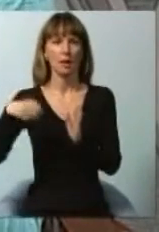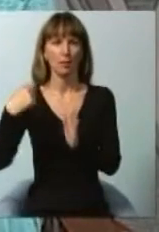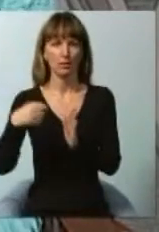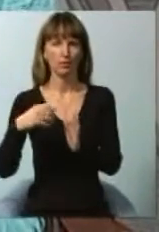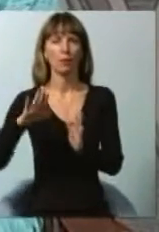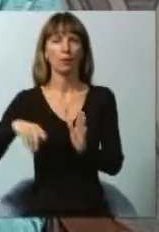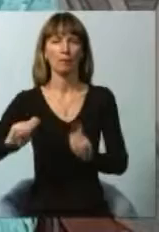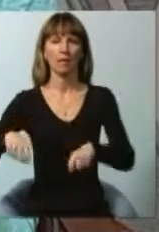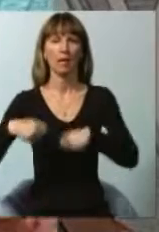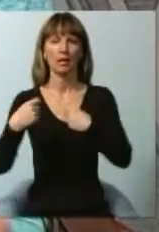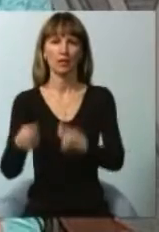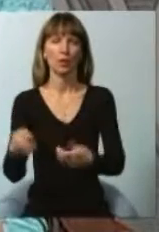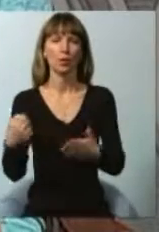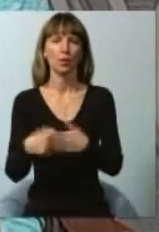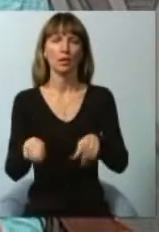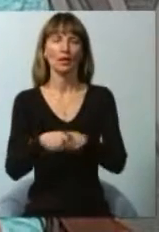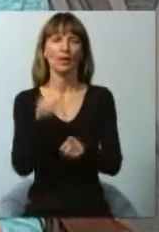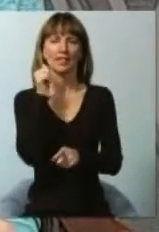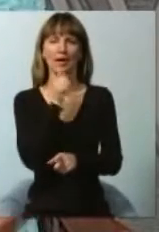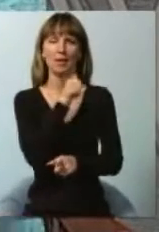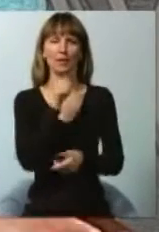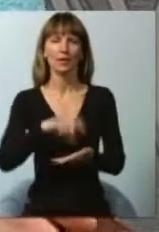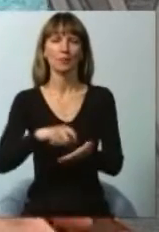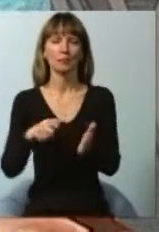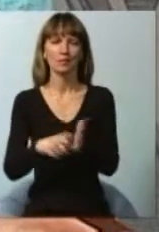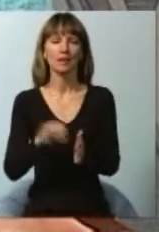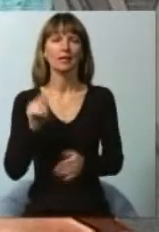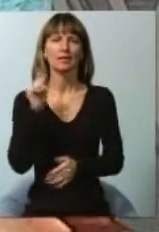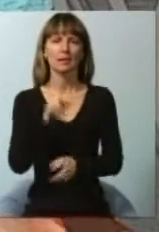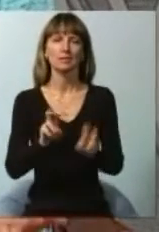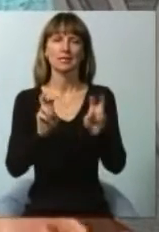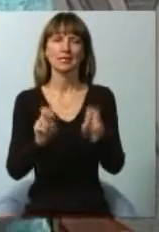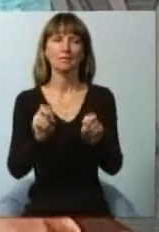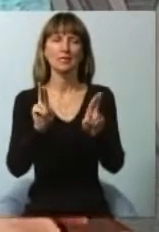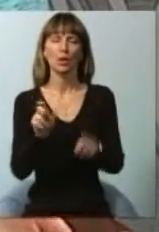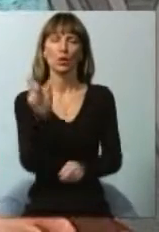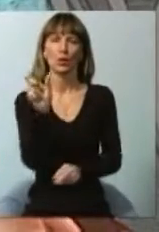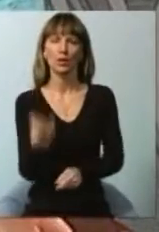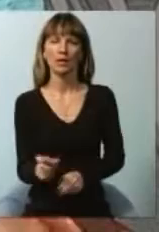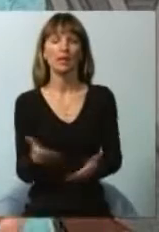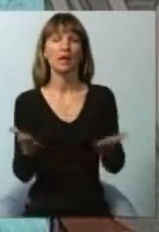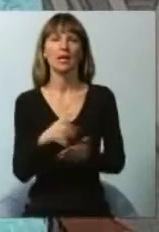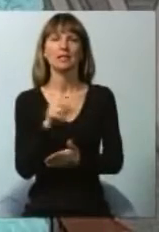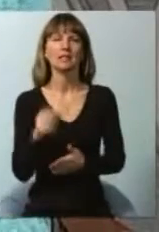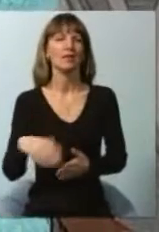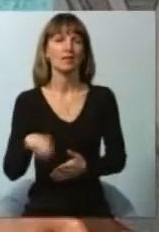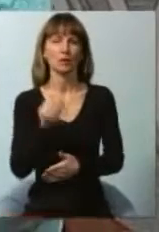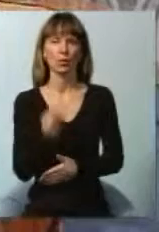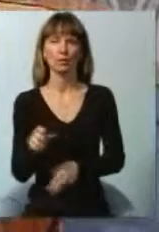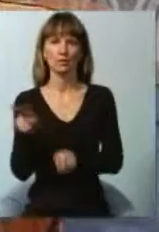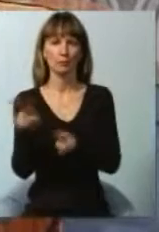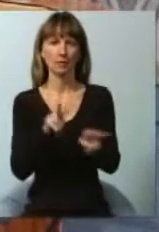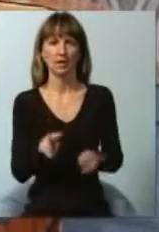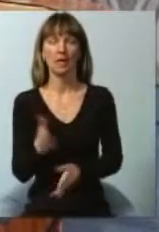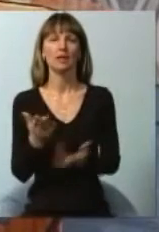і потім передають до такої таємної кімнати, як то кажуть. І там сидить спеціальна людина, яка за всіма цими екранами спостерігає. Ну,